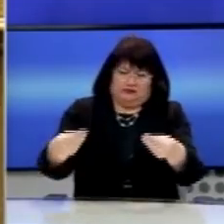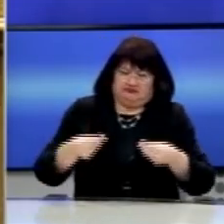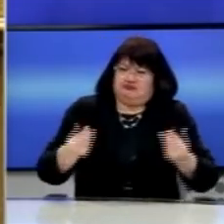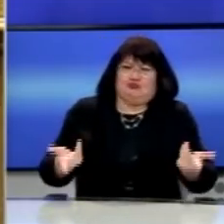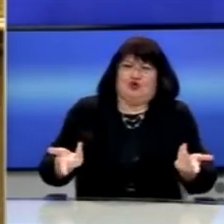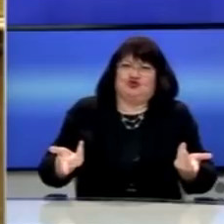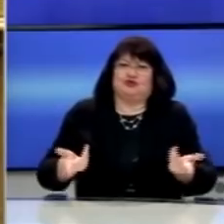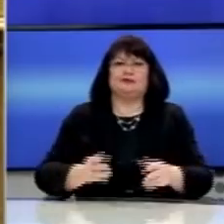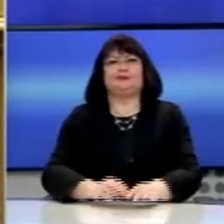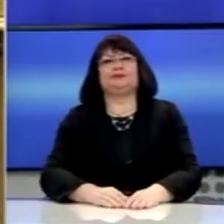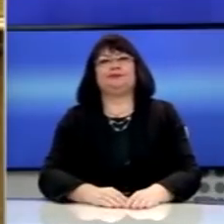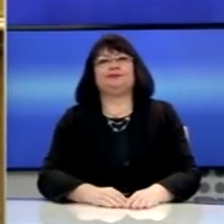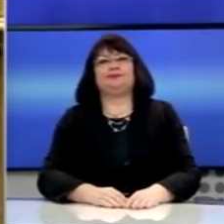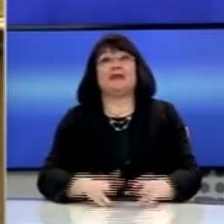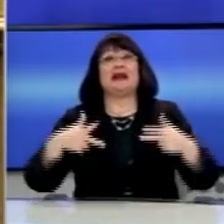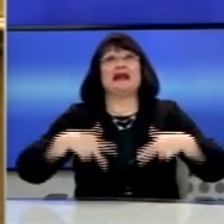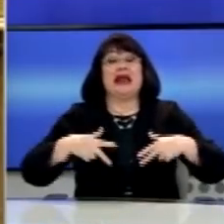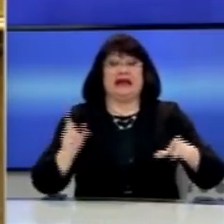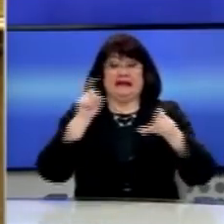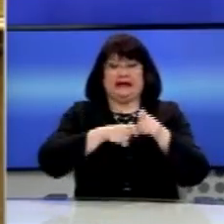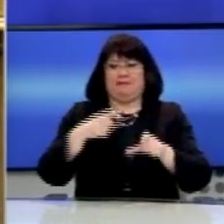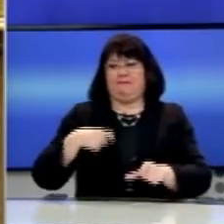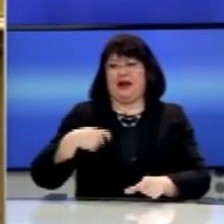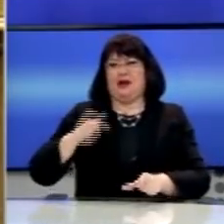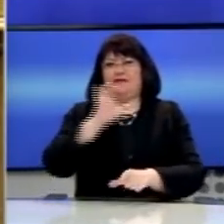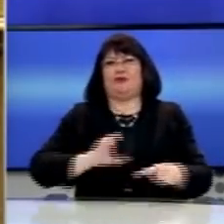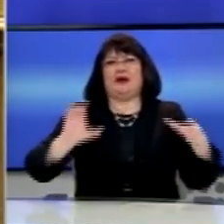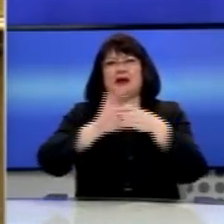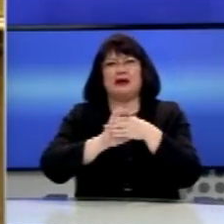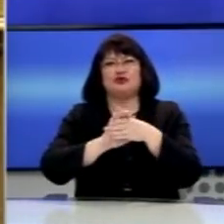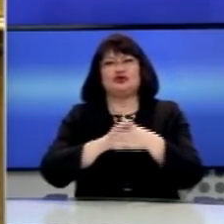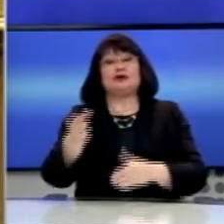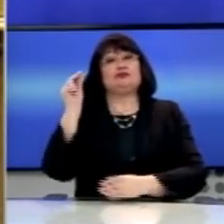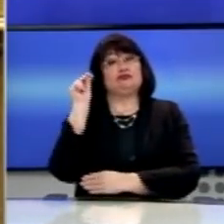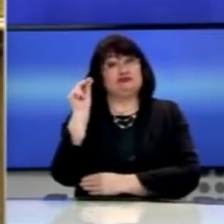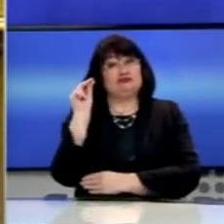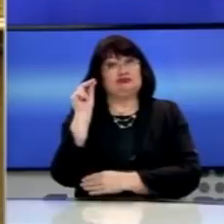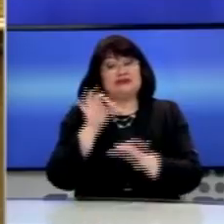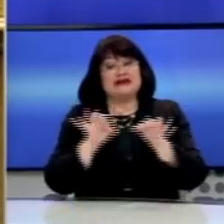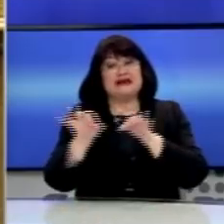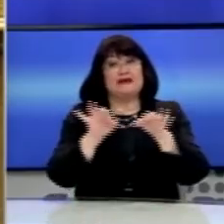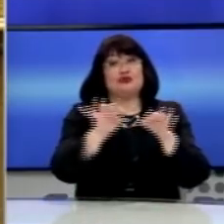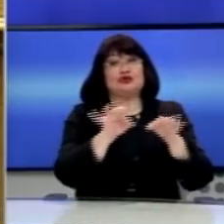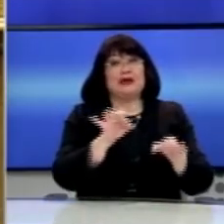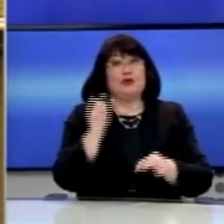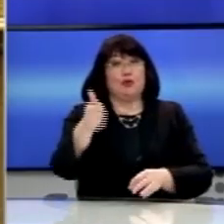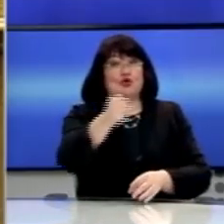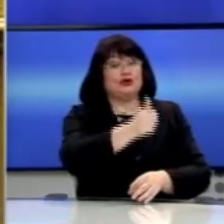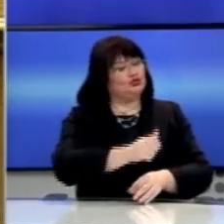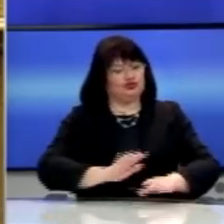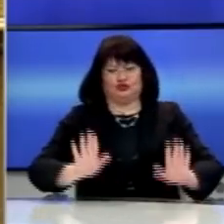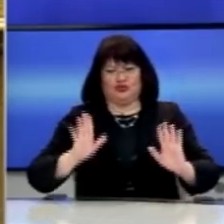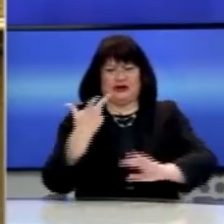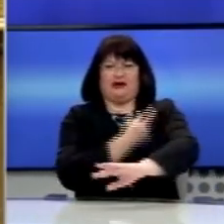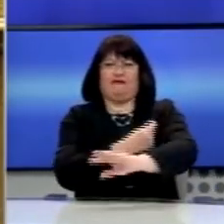τα κράτη-μέλη δεσμεύονται ότι δεν θα έχουν το δικό τους σχέδιο για προμήθεια εμβολίων?